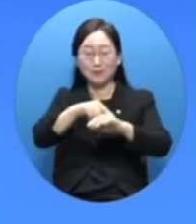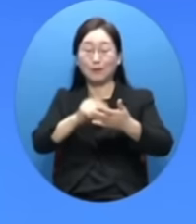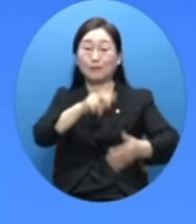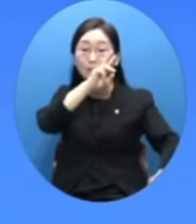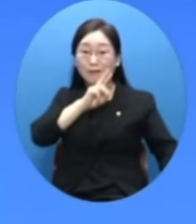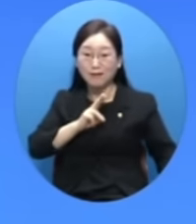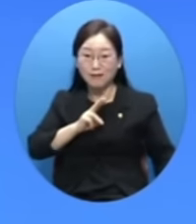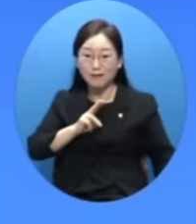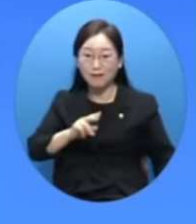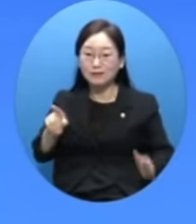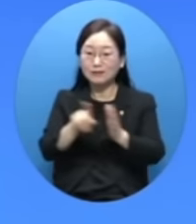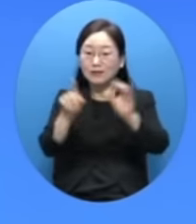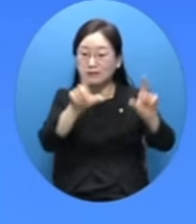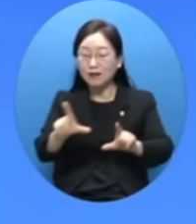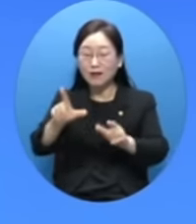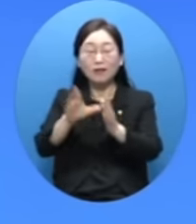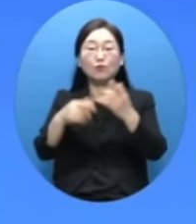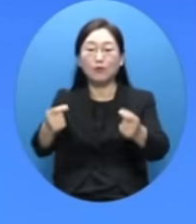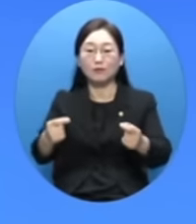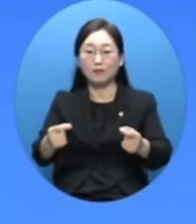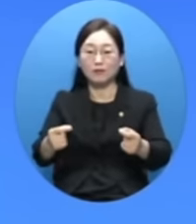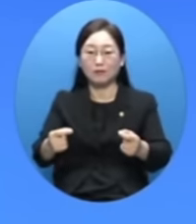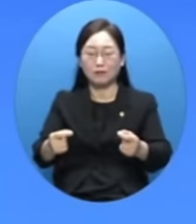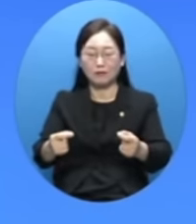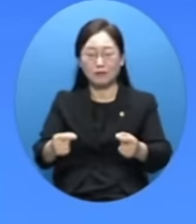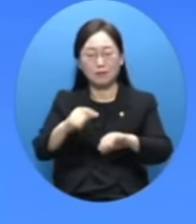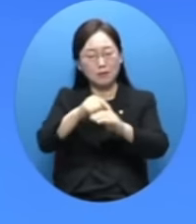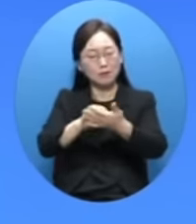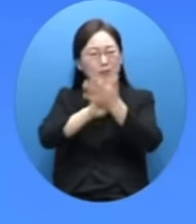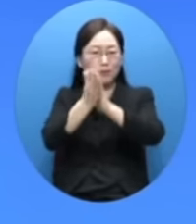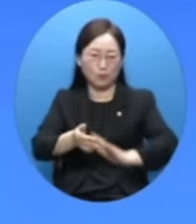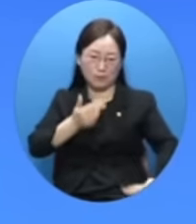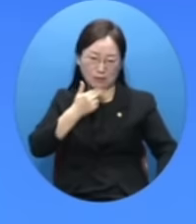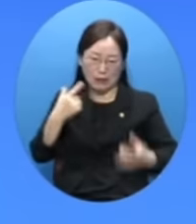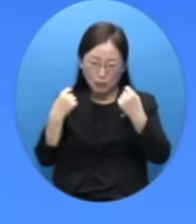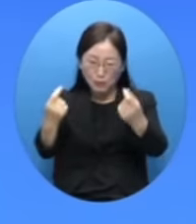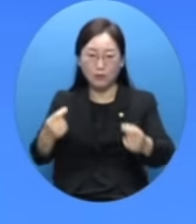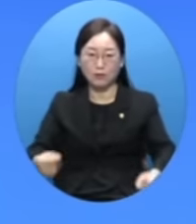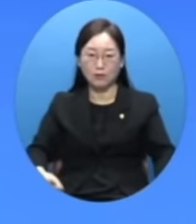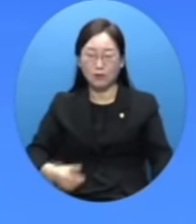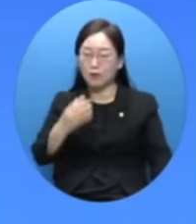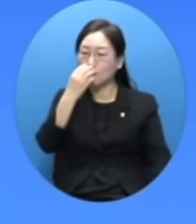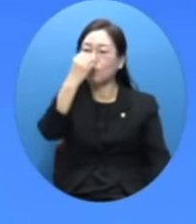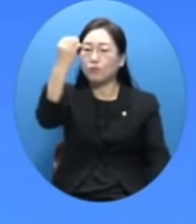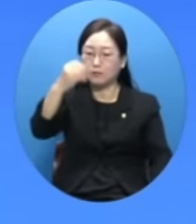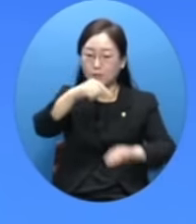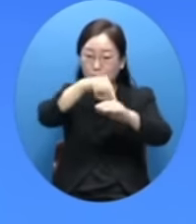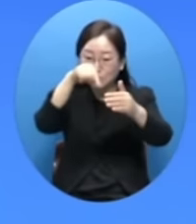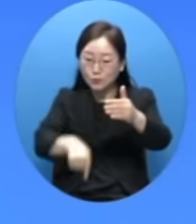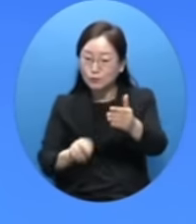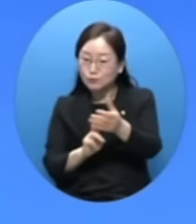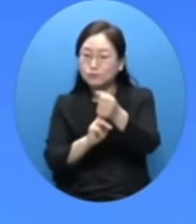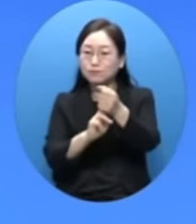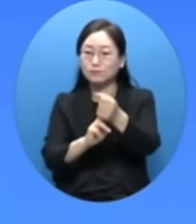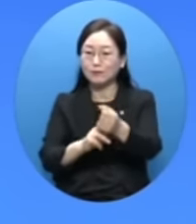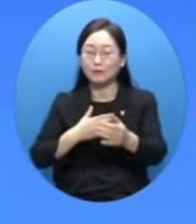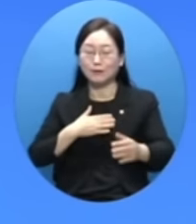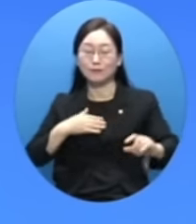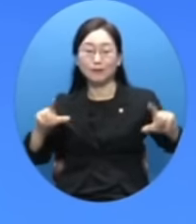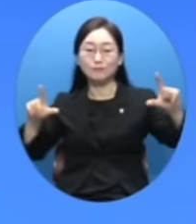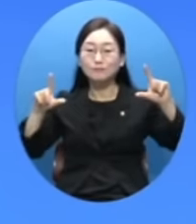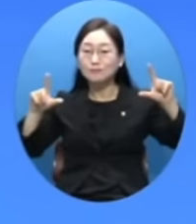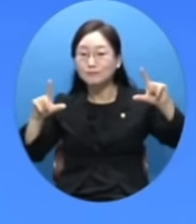편합니다. 신앙생활하면서도 전혀 바뀌지 않았습니다. 늘 교만이 우리 마음속에 자리 잡고 있어서